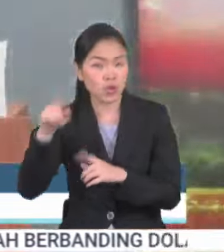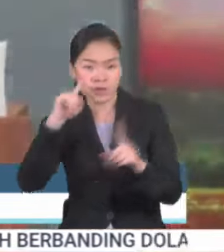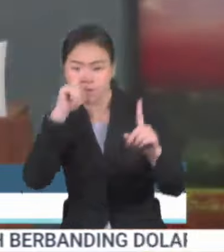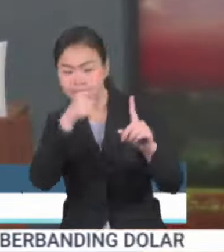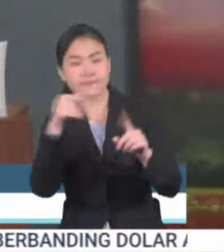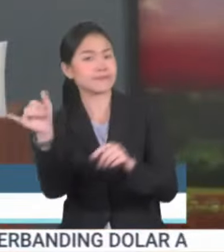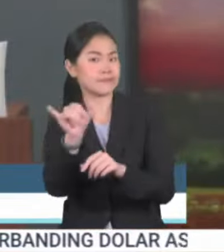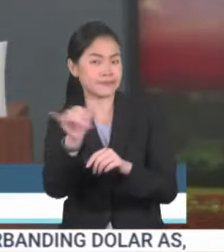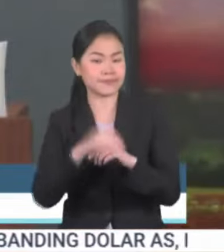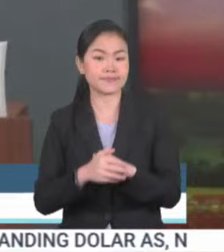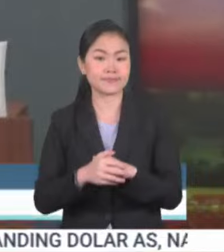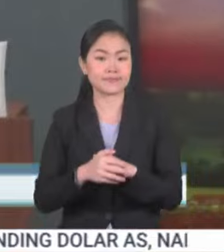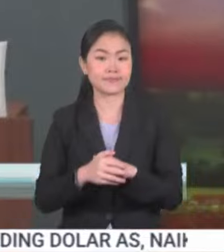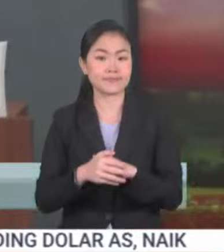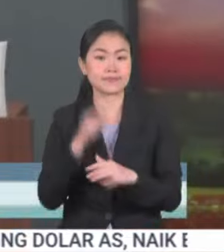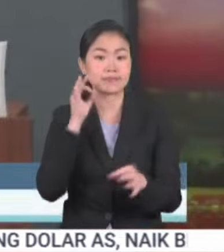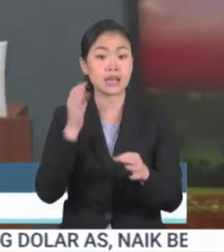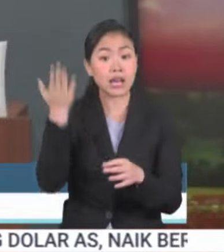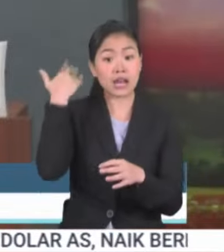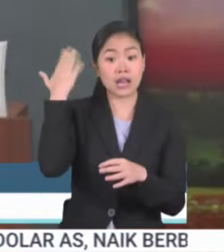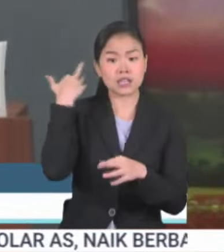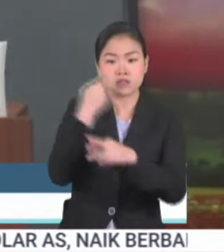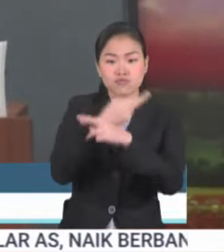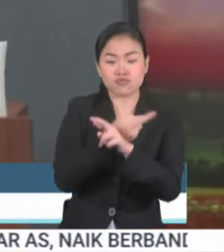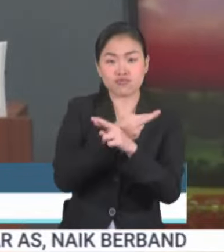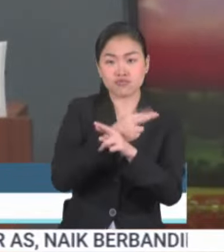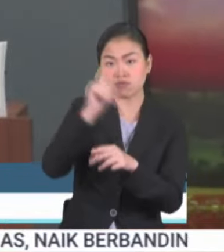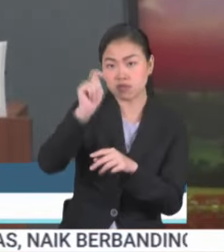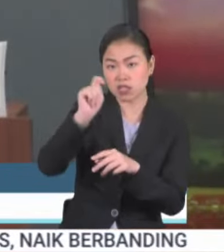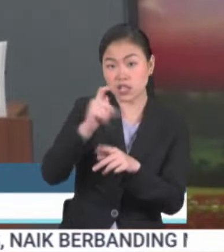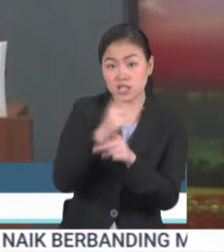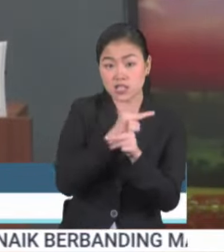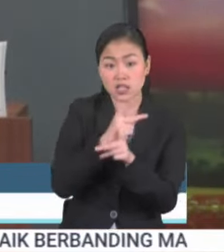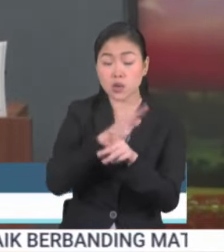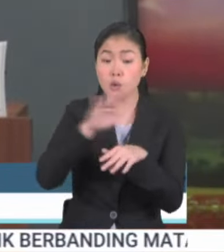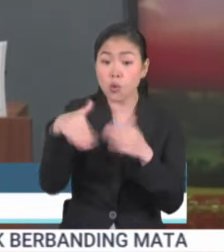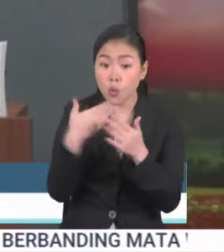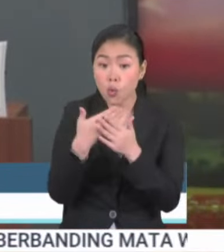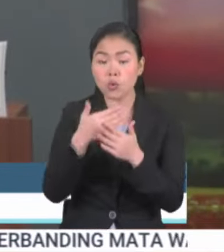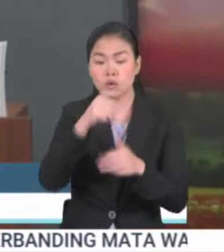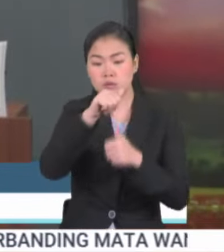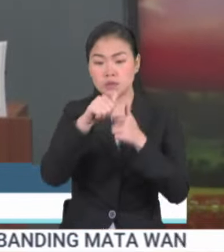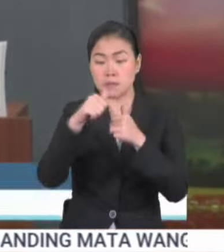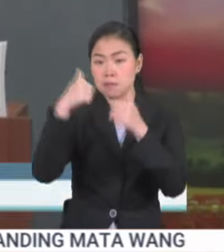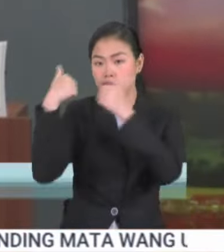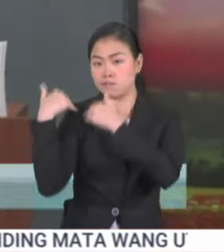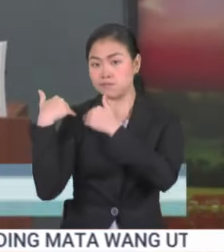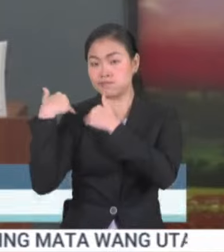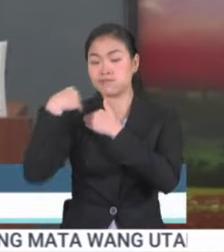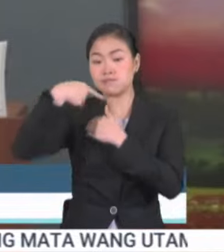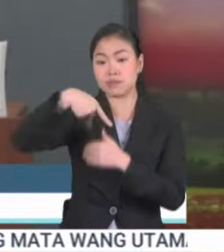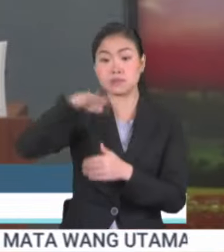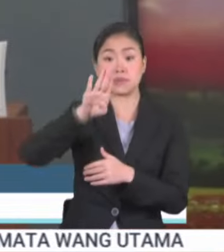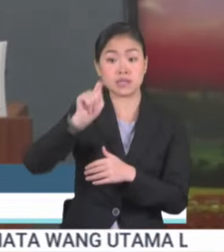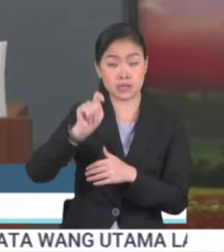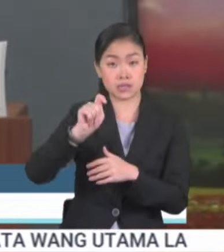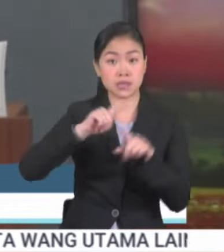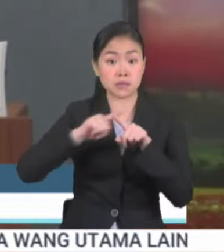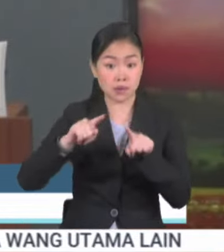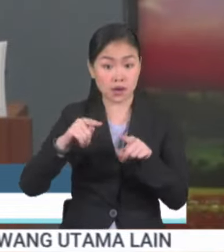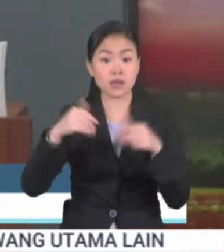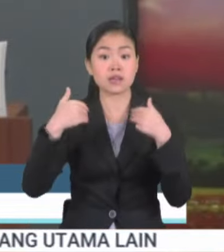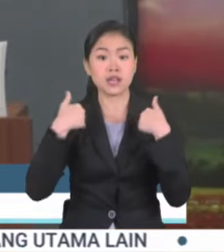itu. Kalau dulu kerja penggeradian tandas awam, menjaga tandas awam semuanya adalah di bawah tanggungjawab PBT, tapi sekarang dengan